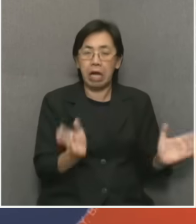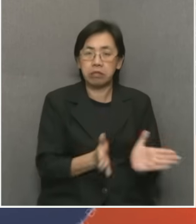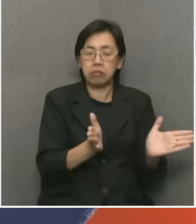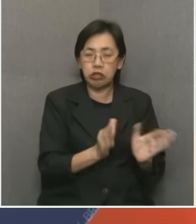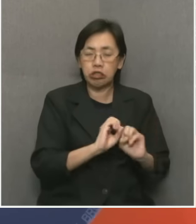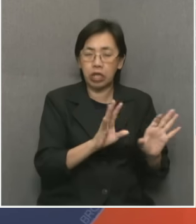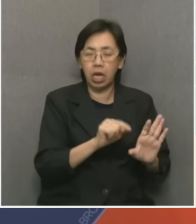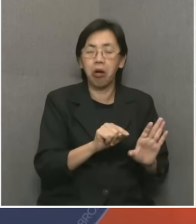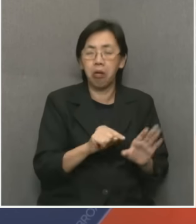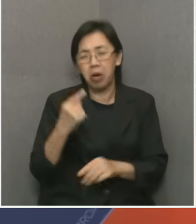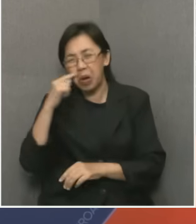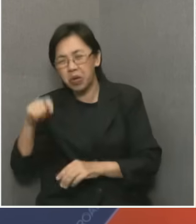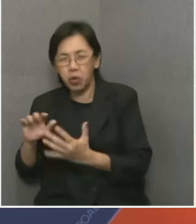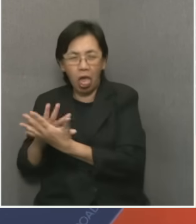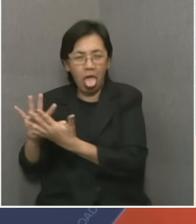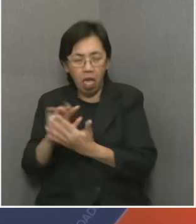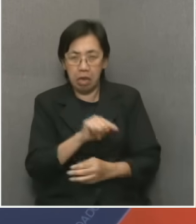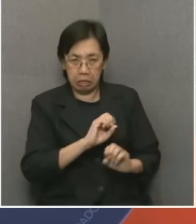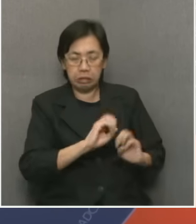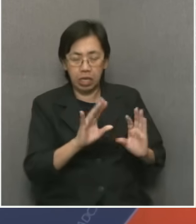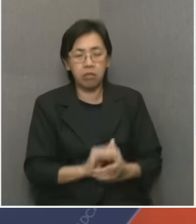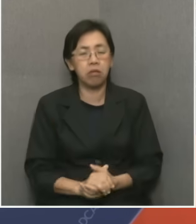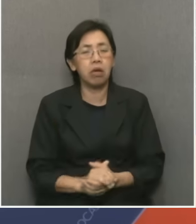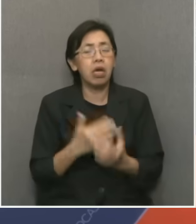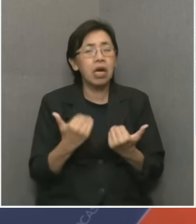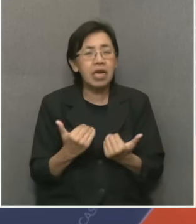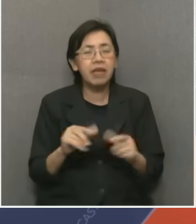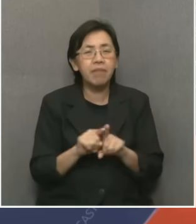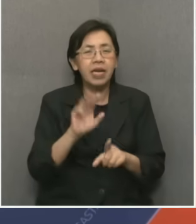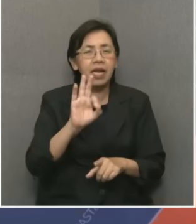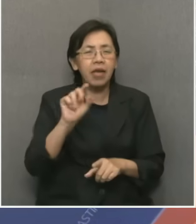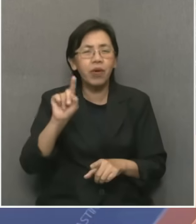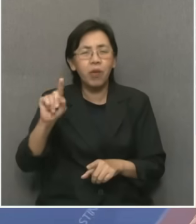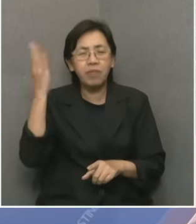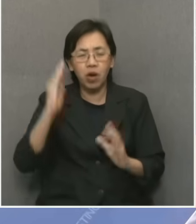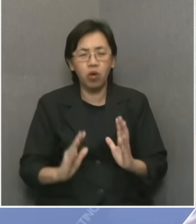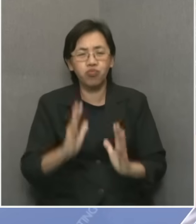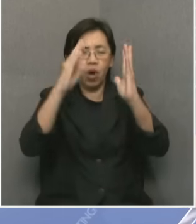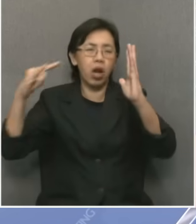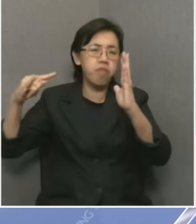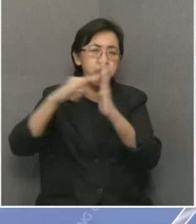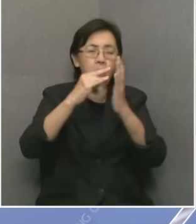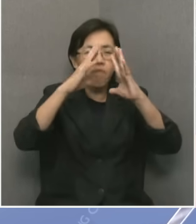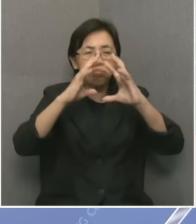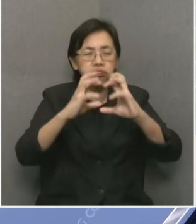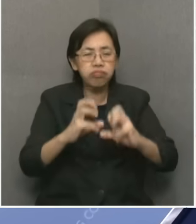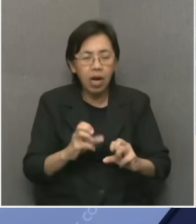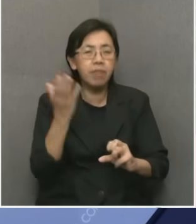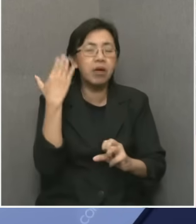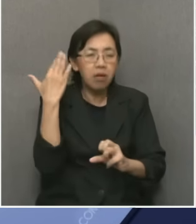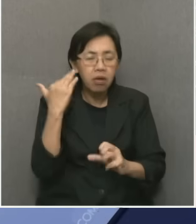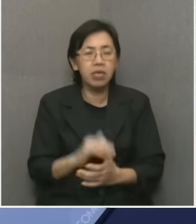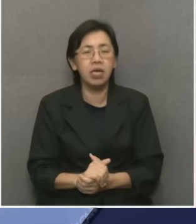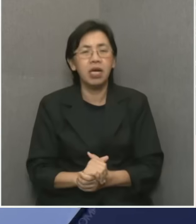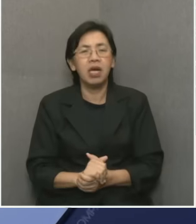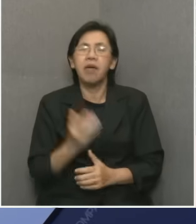ะฮะไม่ว่าจะบอกว่าเหตุการณ์ครั้งนี้เหมือนกับ 9/11 นะเหมือนโฮโลคอสต์นะครับเหมือนเพิร์ฮาร์เบ